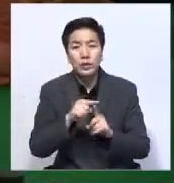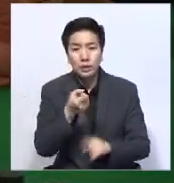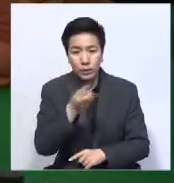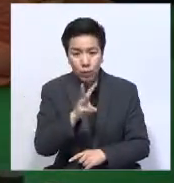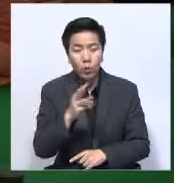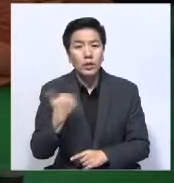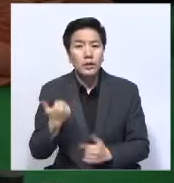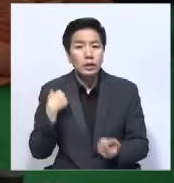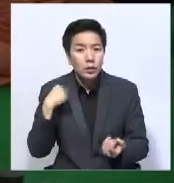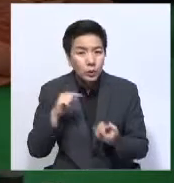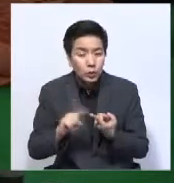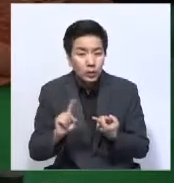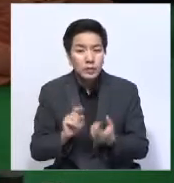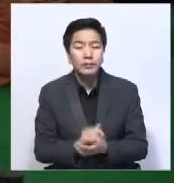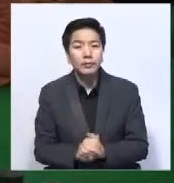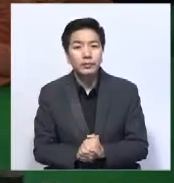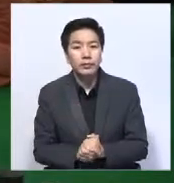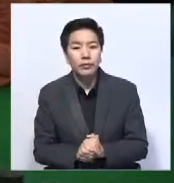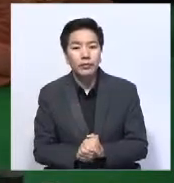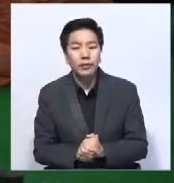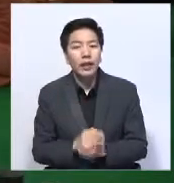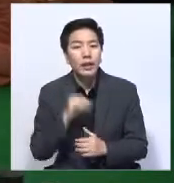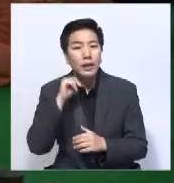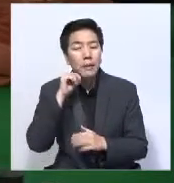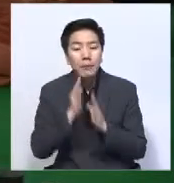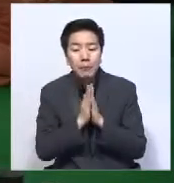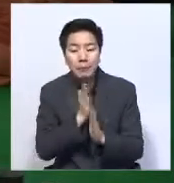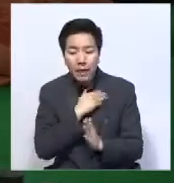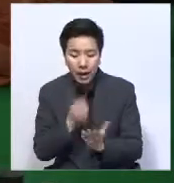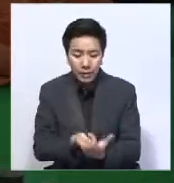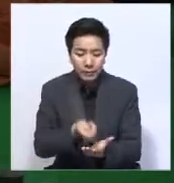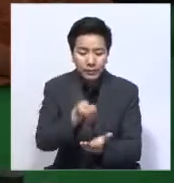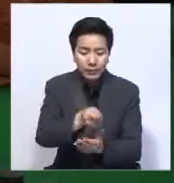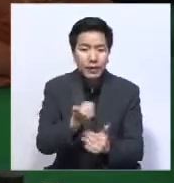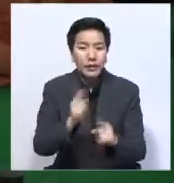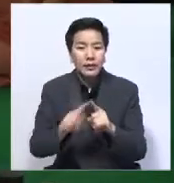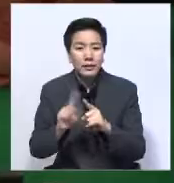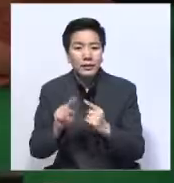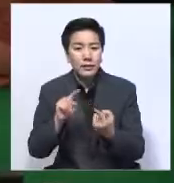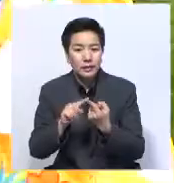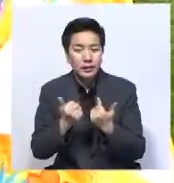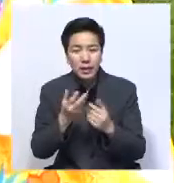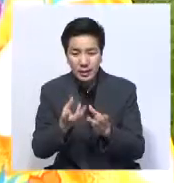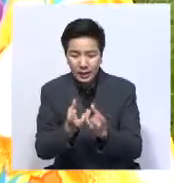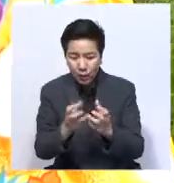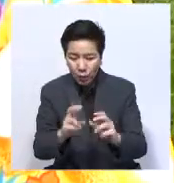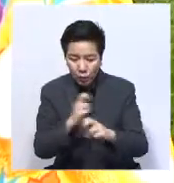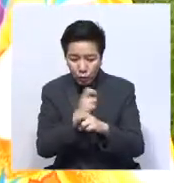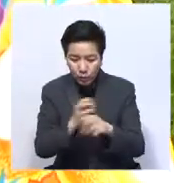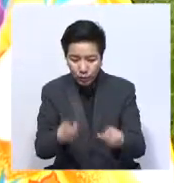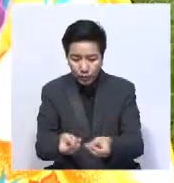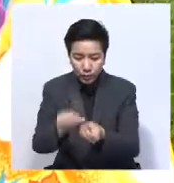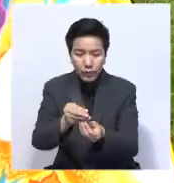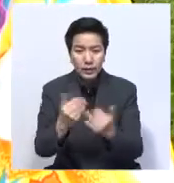าก็จะมาส่งน้ำพระแล้วบังสกุลโกรธ การอนุรักษ์สืบส